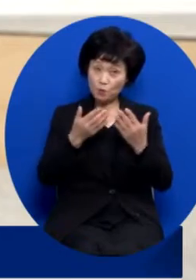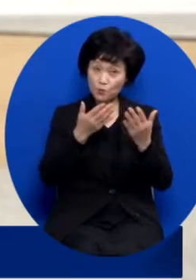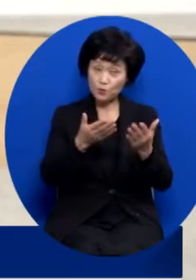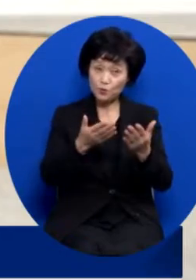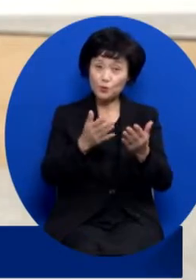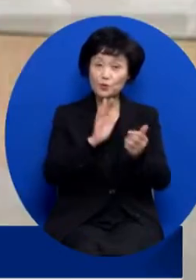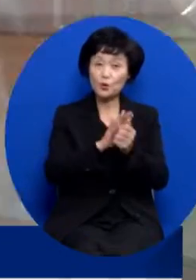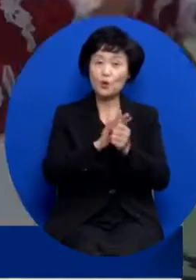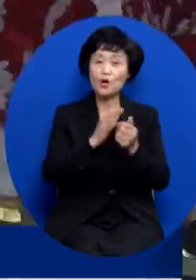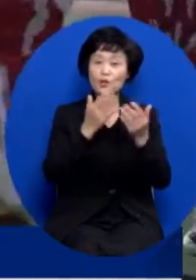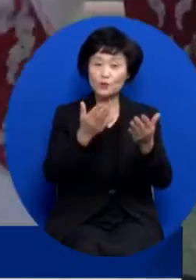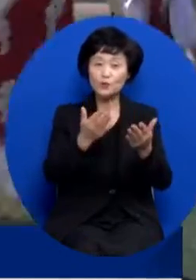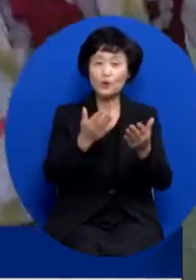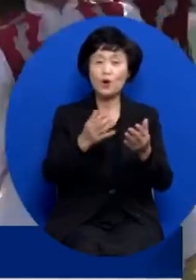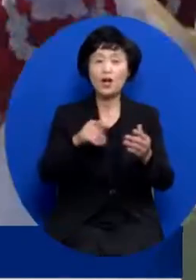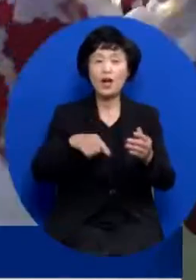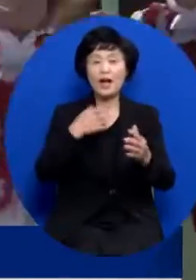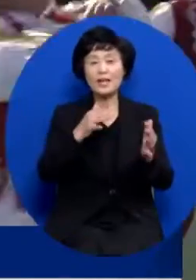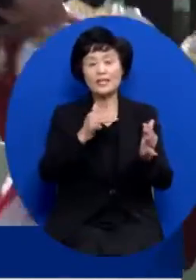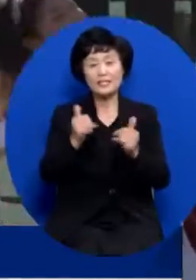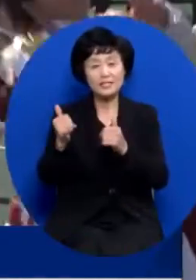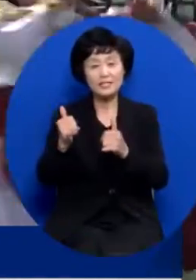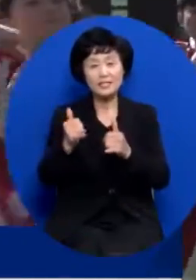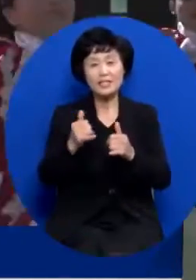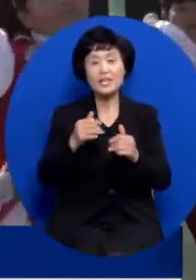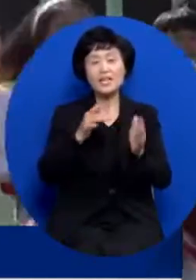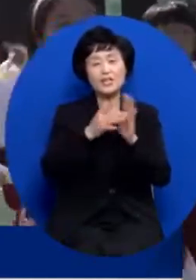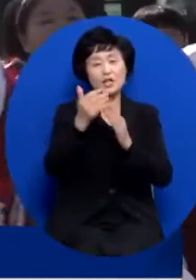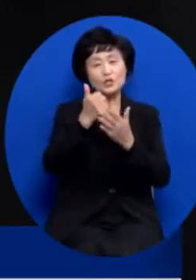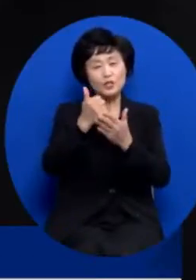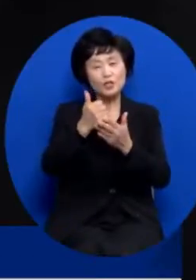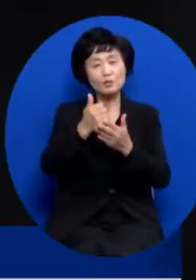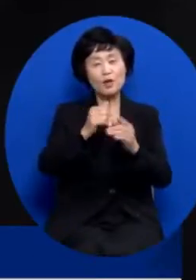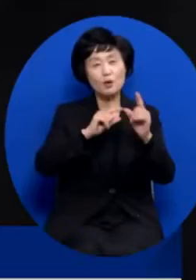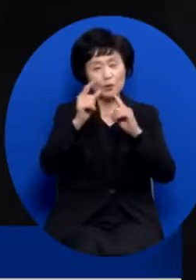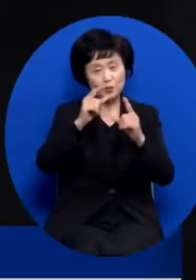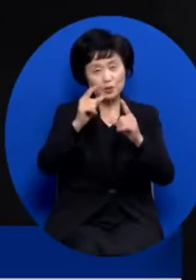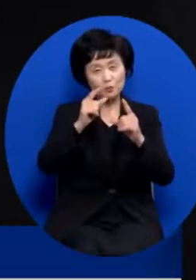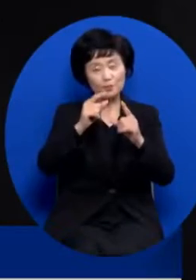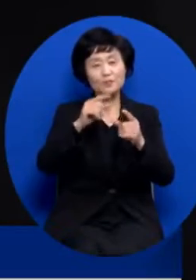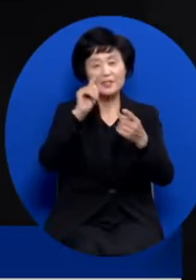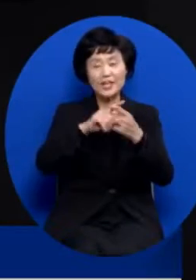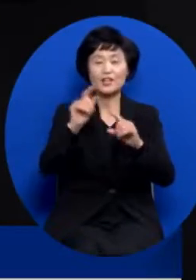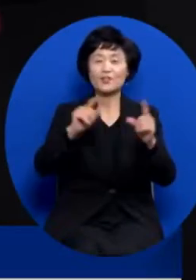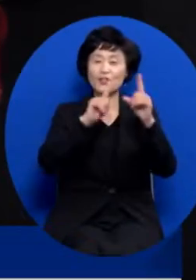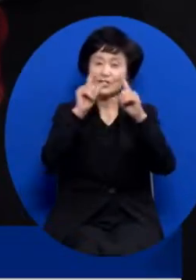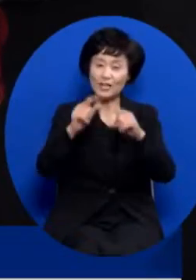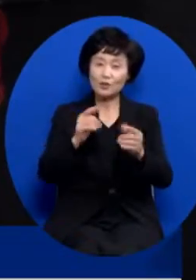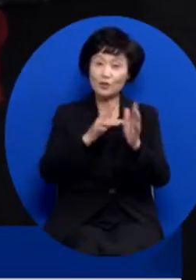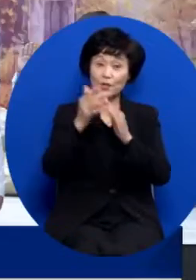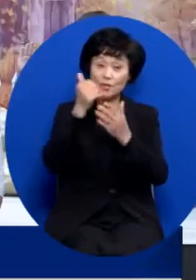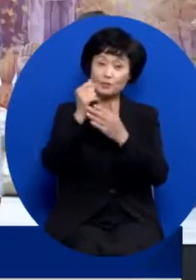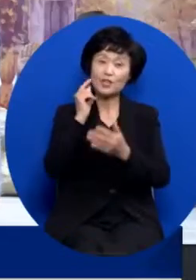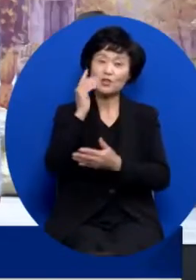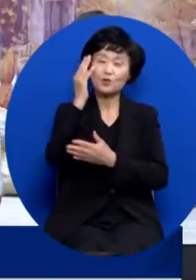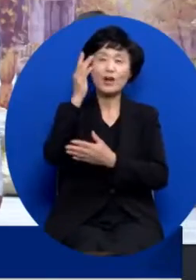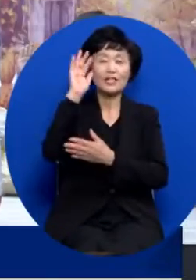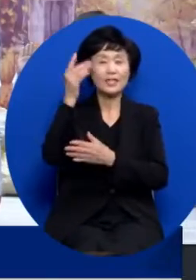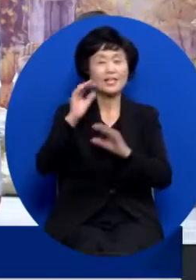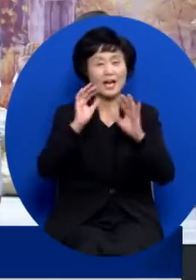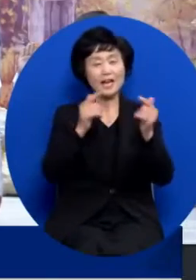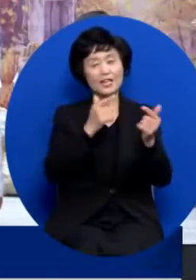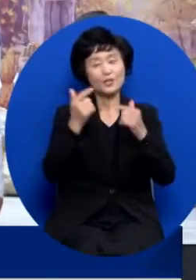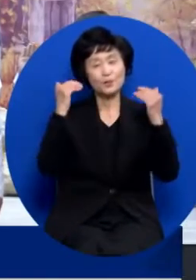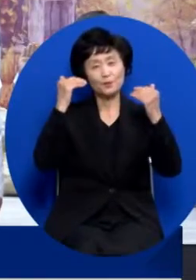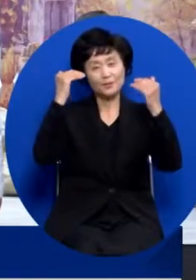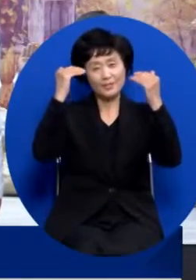역량을 발휘해서 예수님의 발자취를 남기고 그리고 예수님께 정말로 영광이 되는 그런 아이들로서